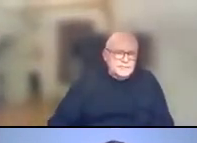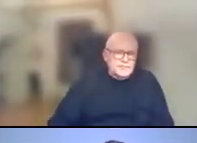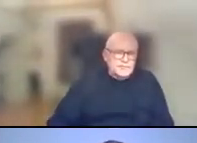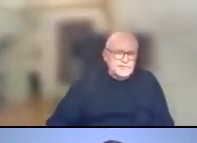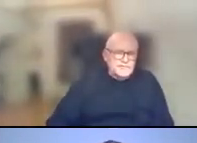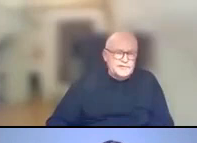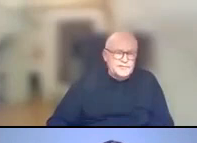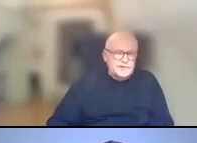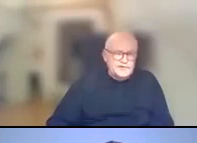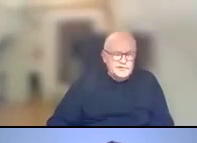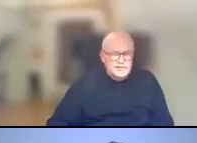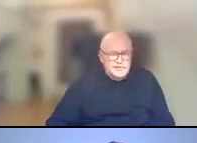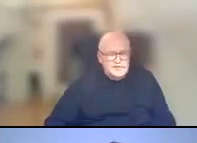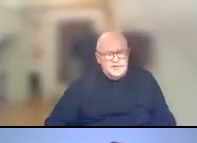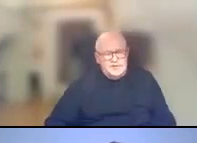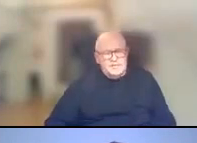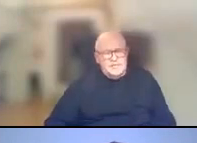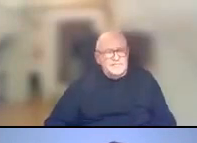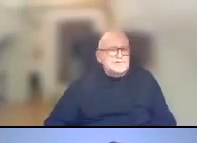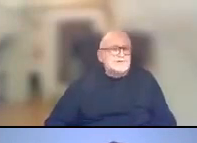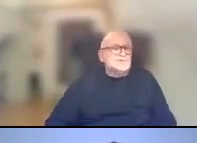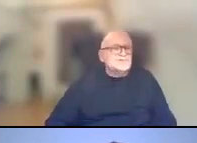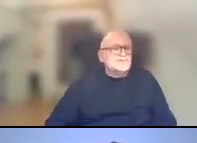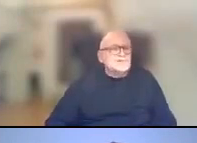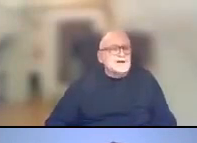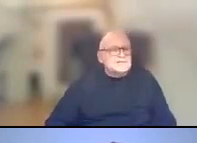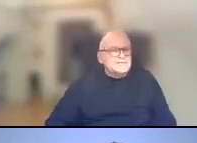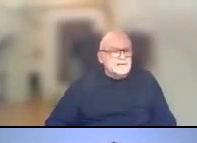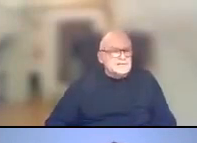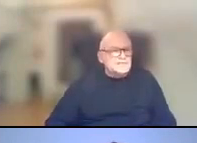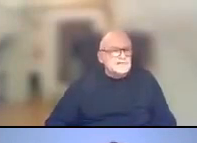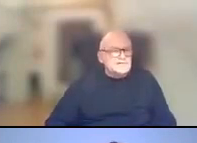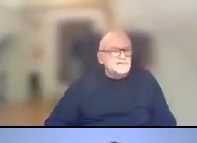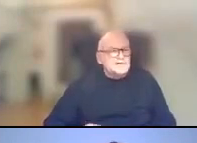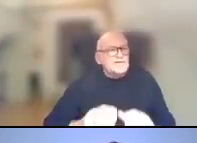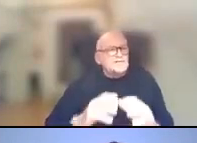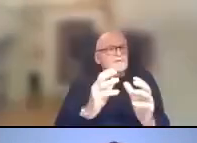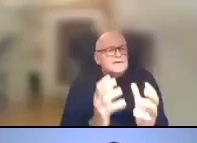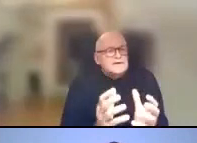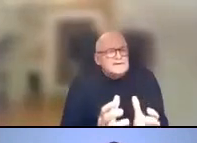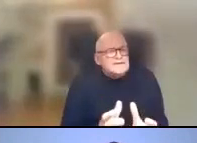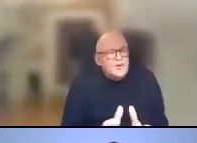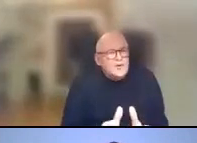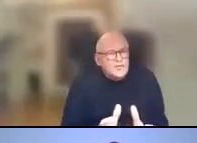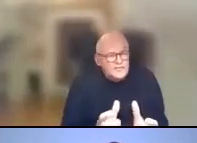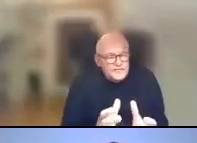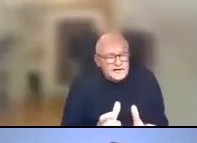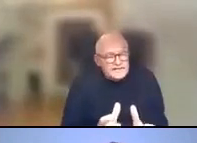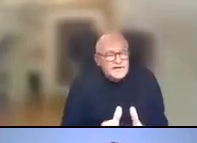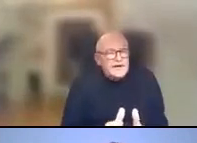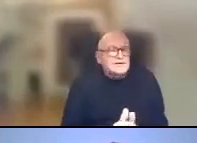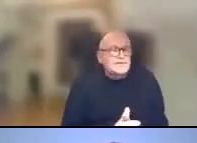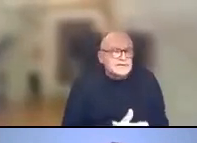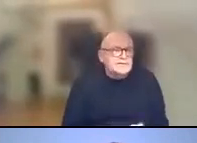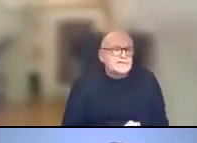solche abgründigen Phänomene geredet wird, wird es natürlich schwierig, Akzeptanz zu erzeugen dafür, dass auch und